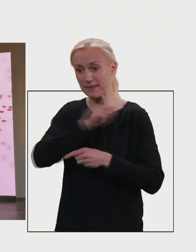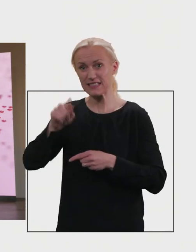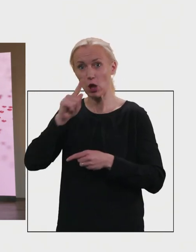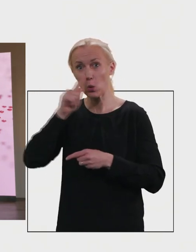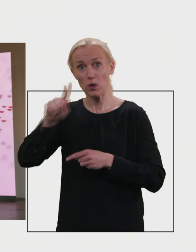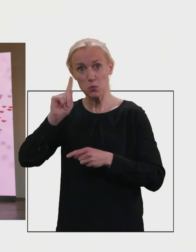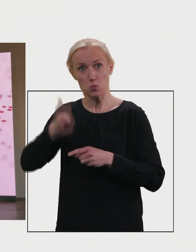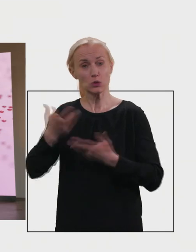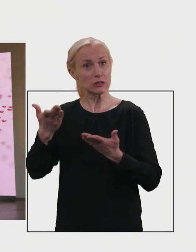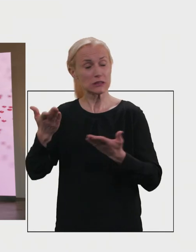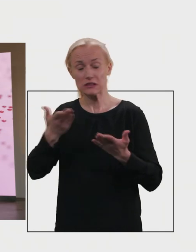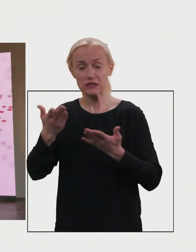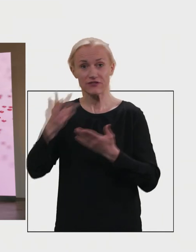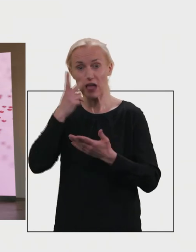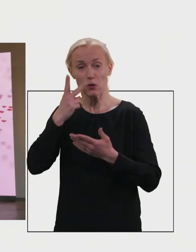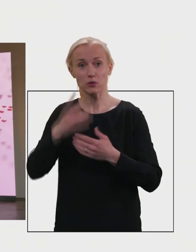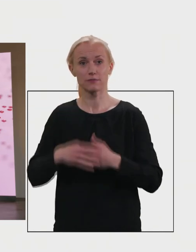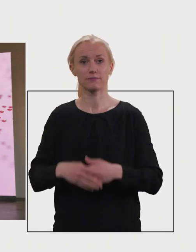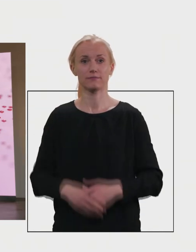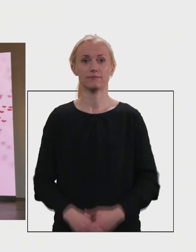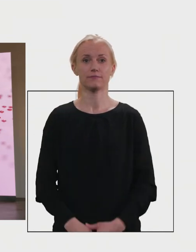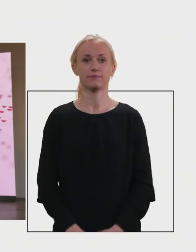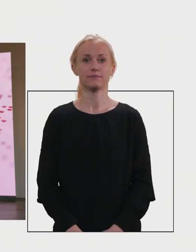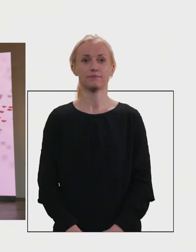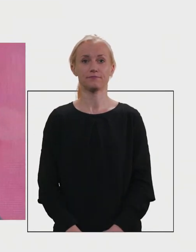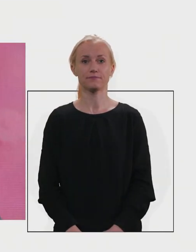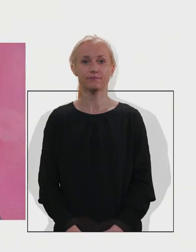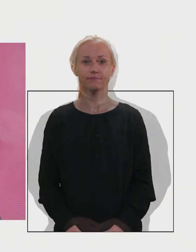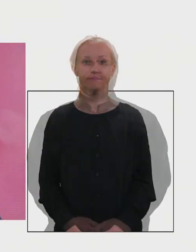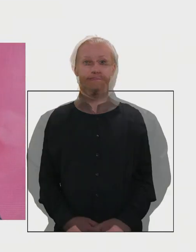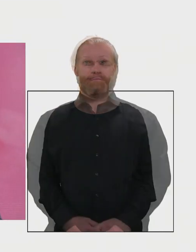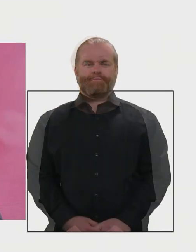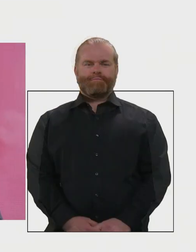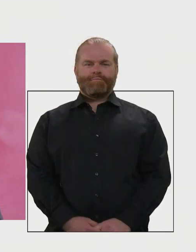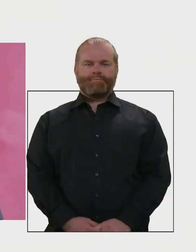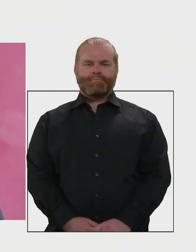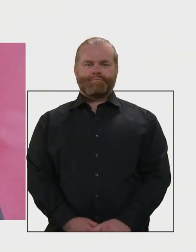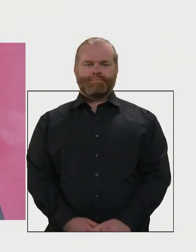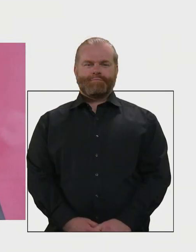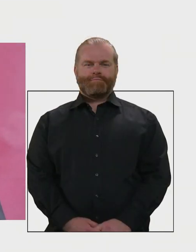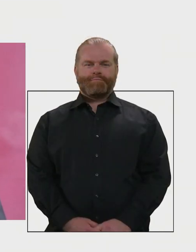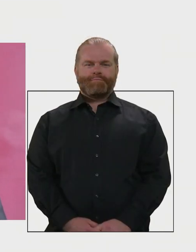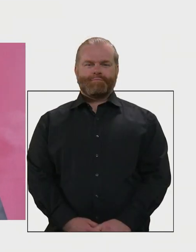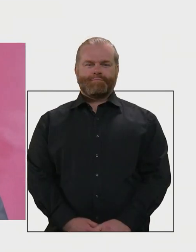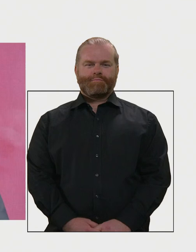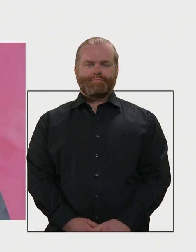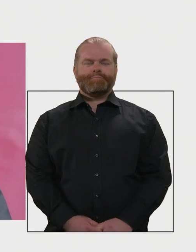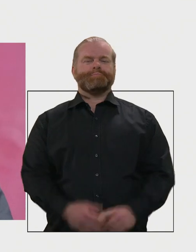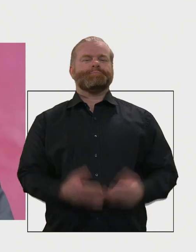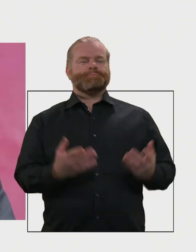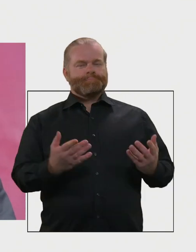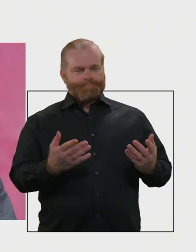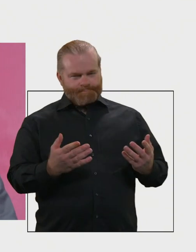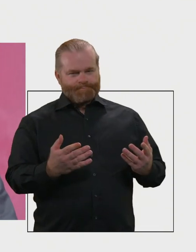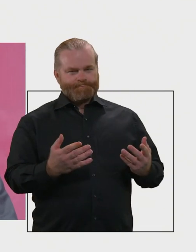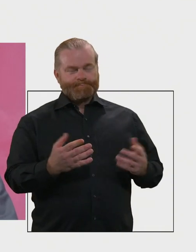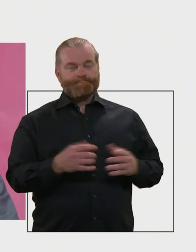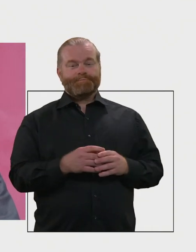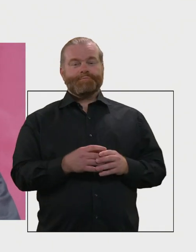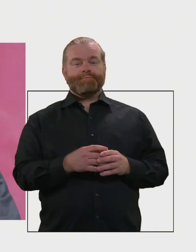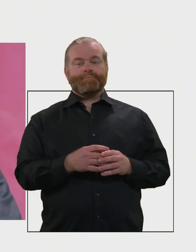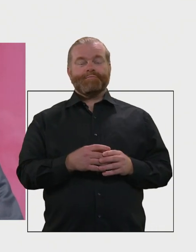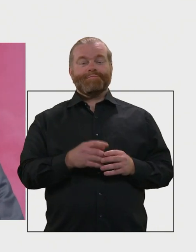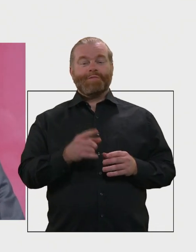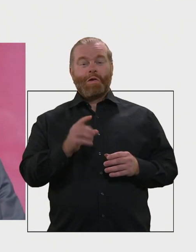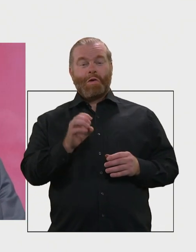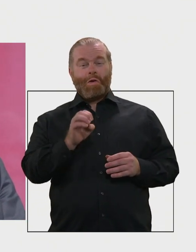Fall sein. Also der Hintergrund ist der European Accessibility Act. Das ist eine europäische Richtlinie, die sozusagen jetzt erstmal an sich uns nichts